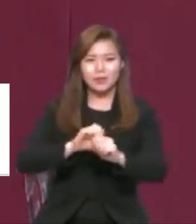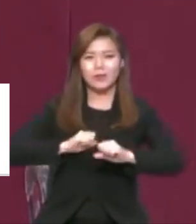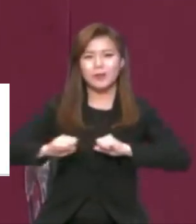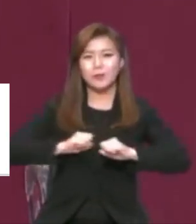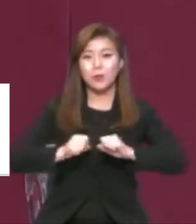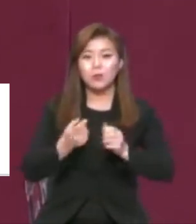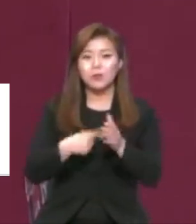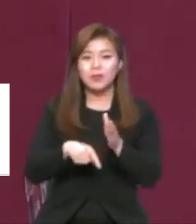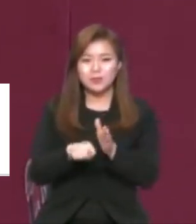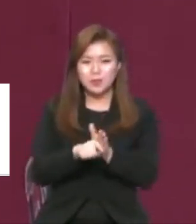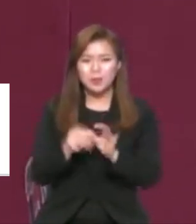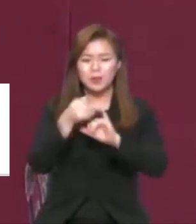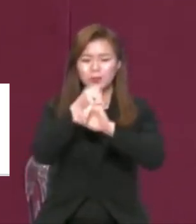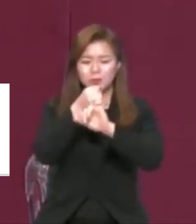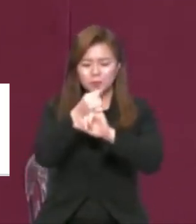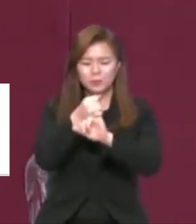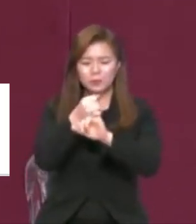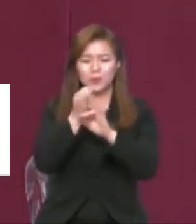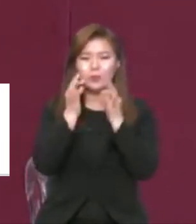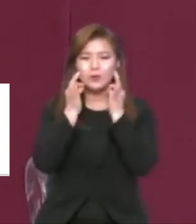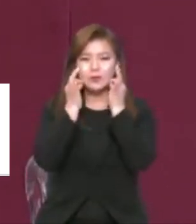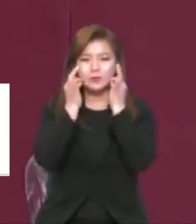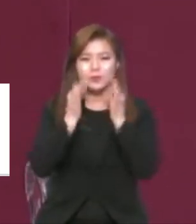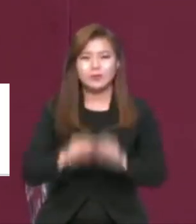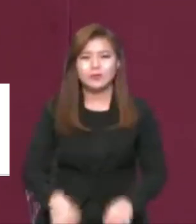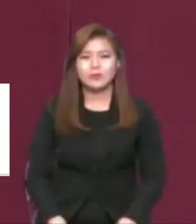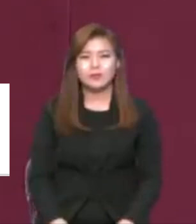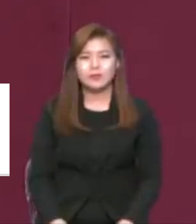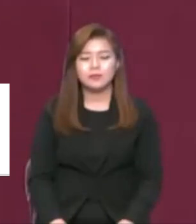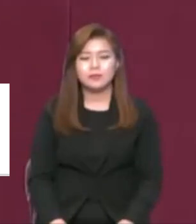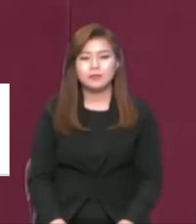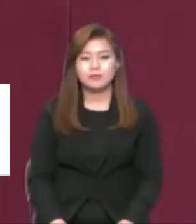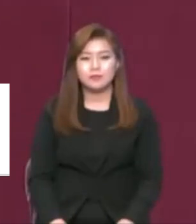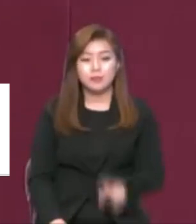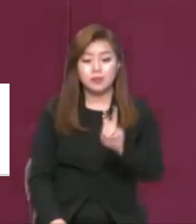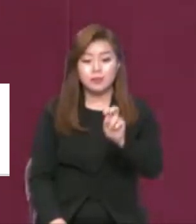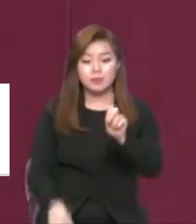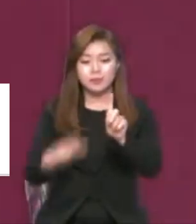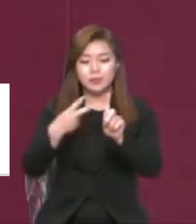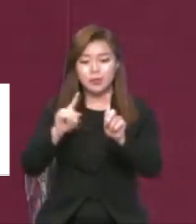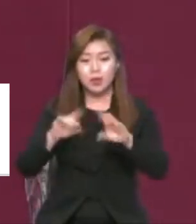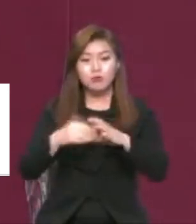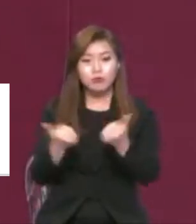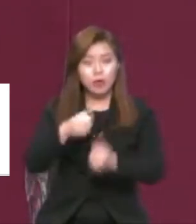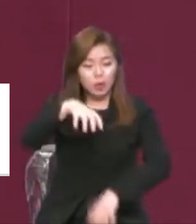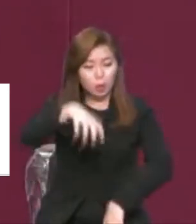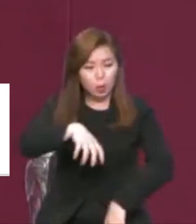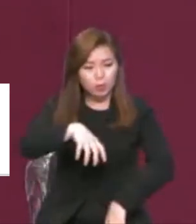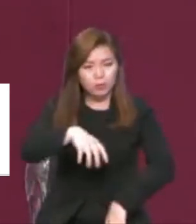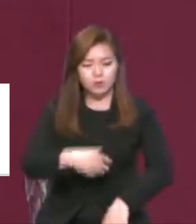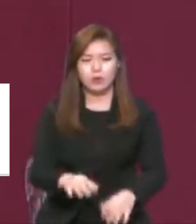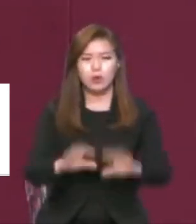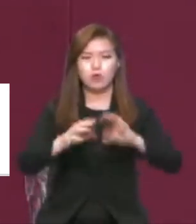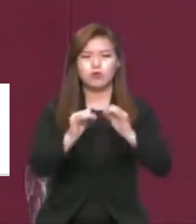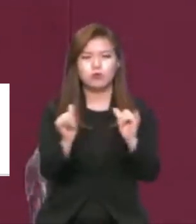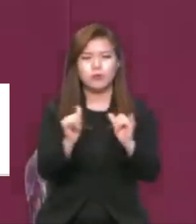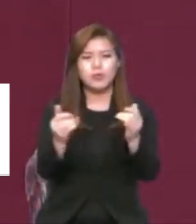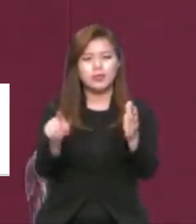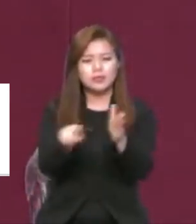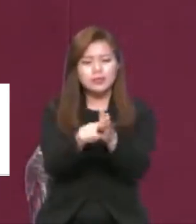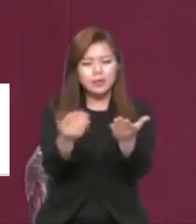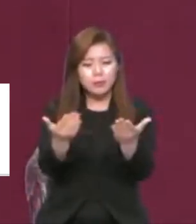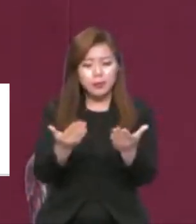뒷받침에 소홀함이 없도록 최선을 다하겠습니다. 그리고 이번 21대 국회가 국민의 신뢰를 얻을 수 있도록